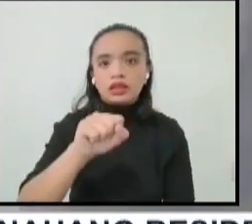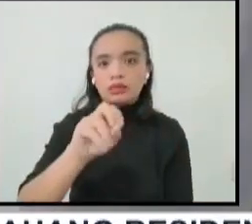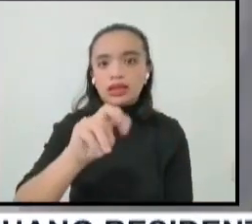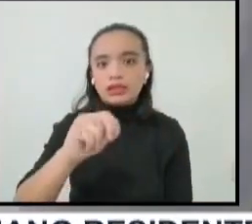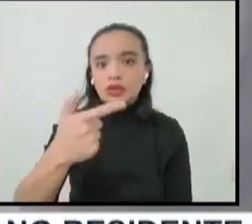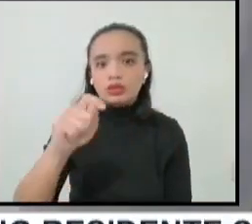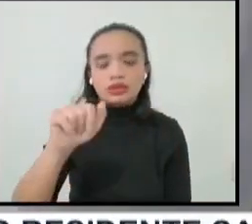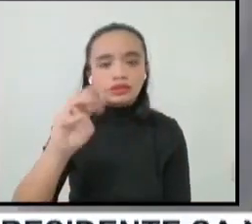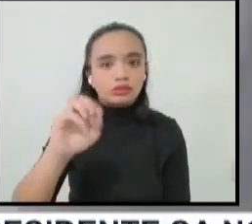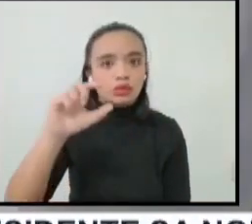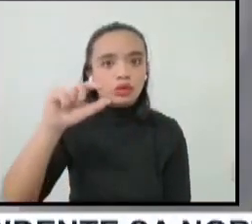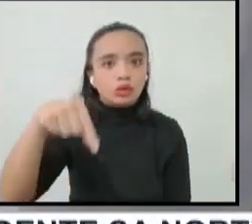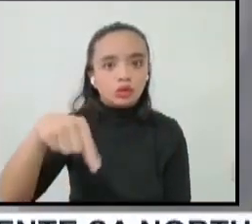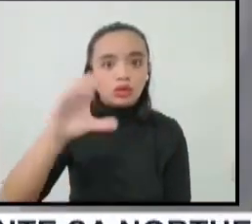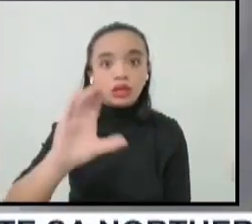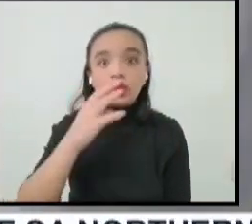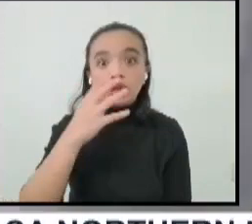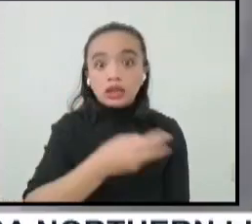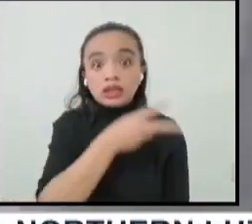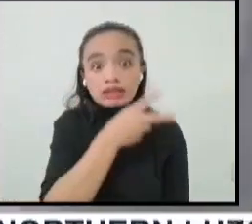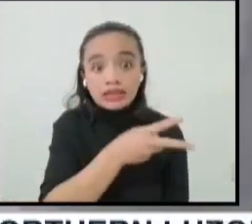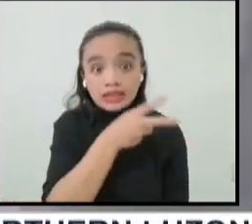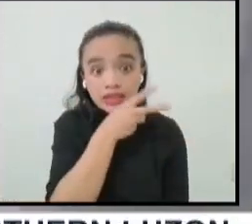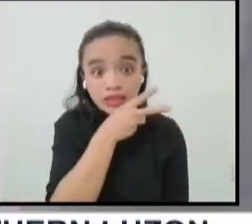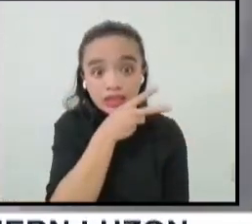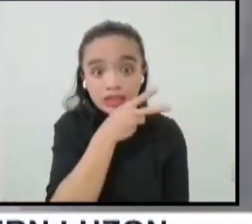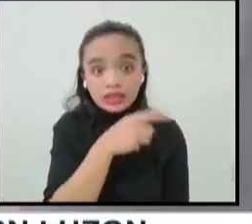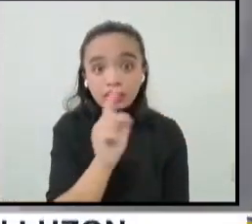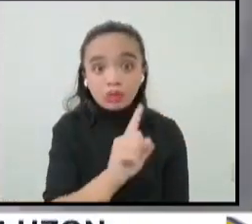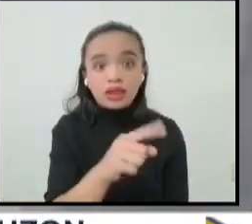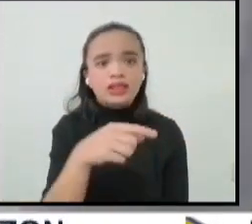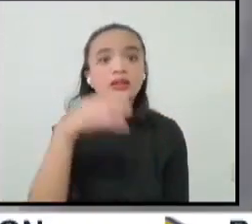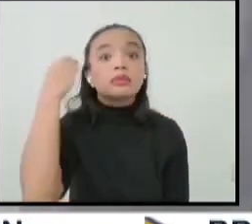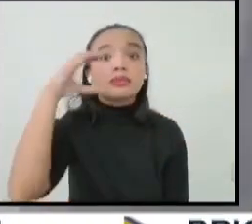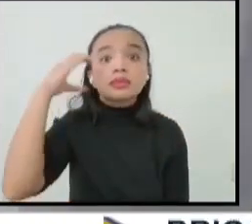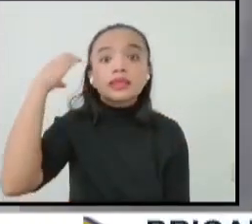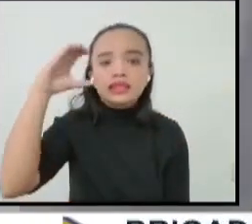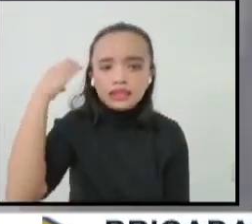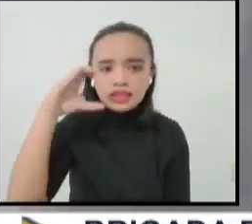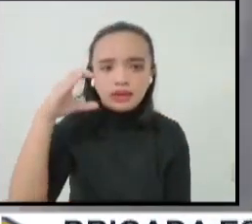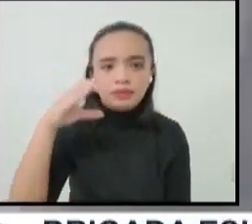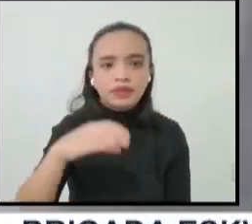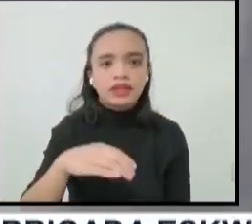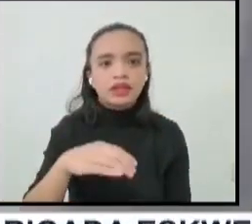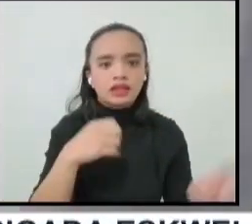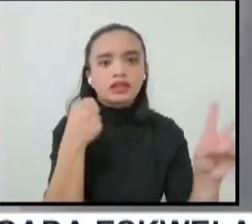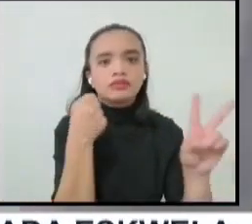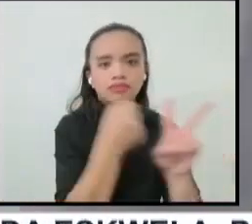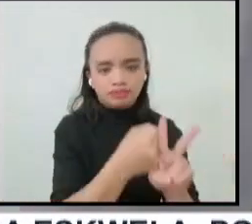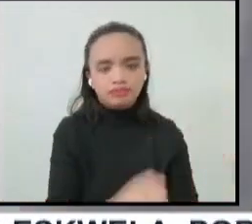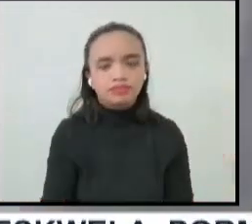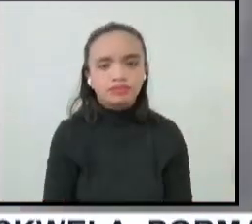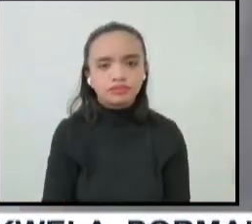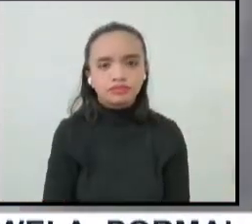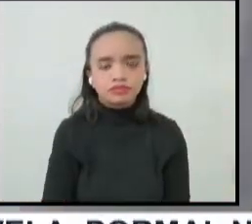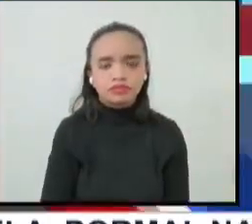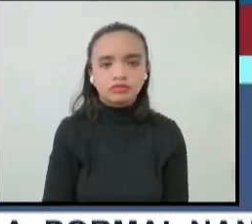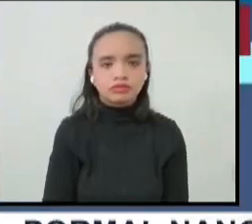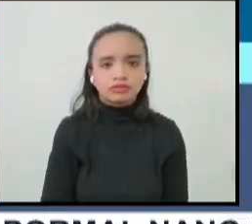mga suspect na pag-alamang pinsan pa ng mismong biniktima, si Bien Manalo sa detalye.